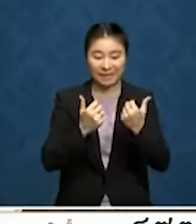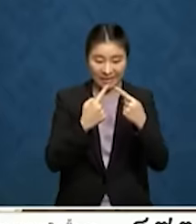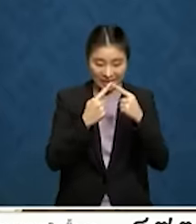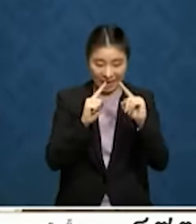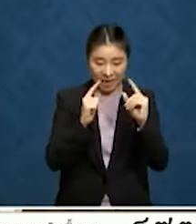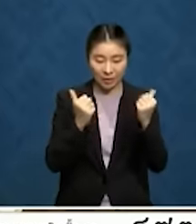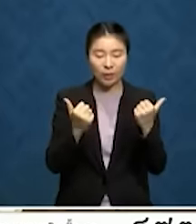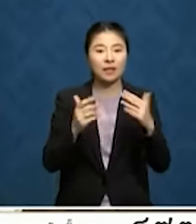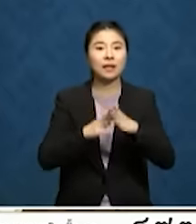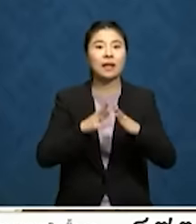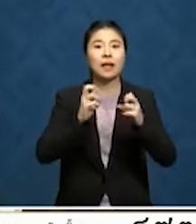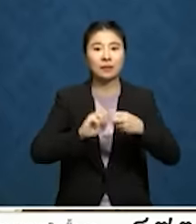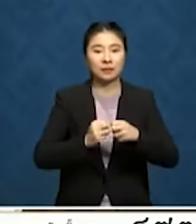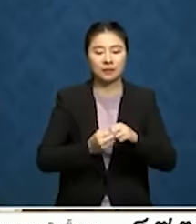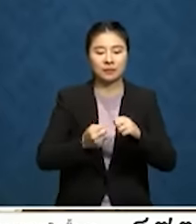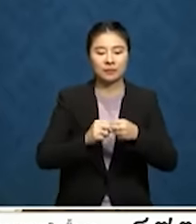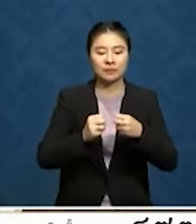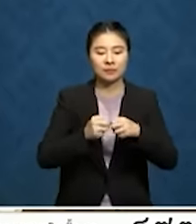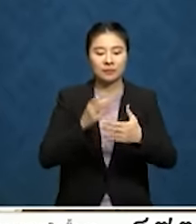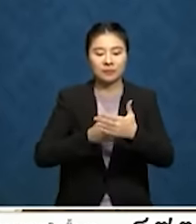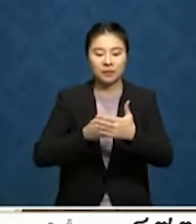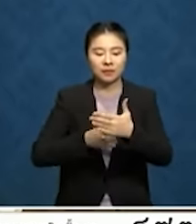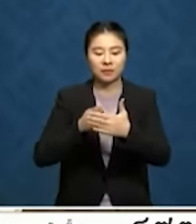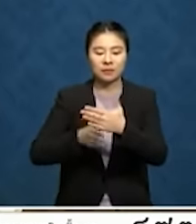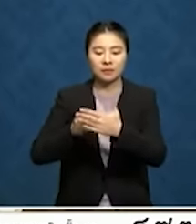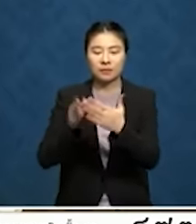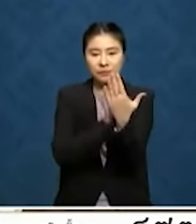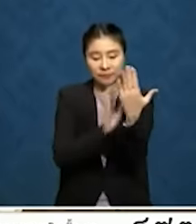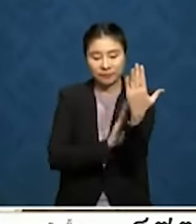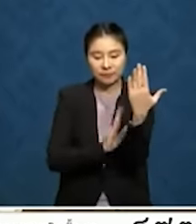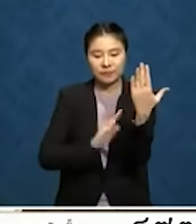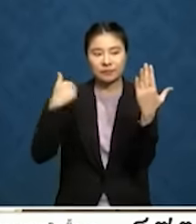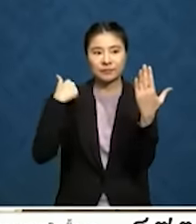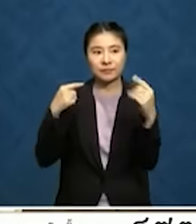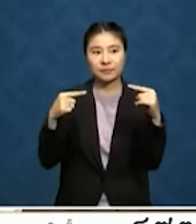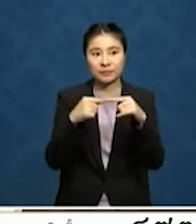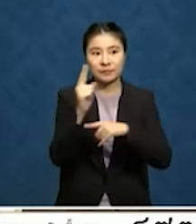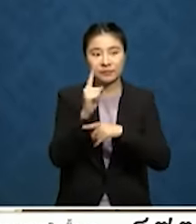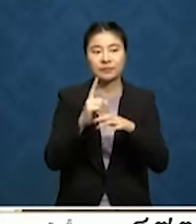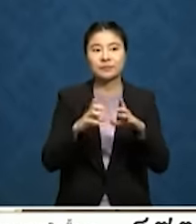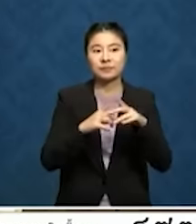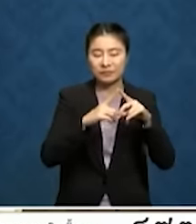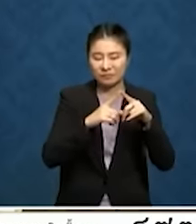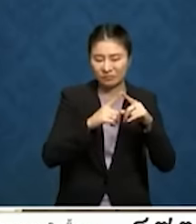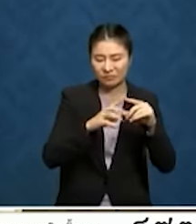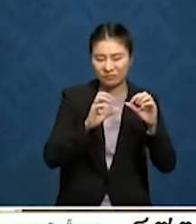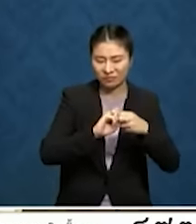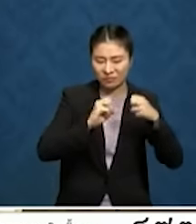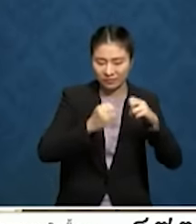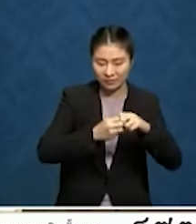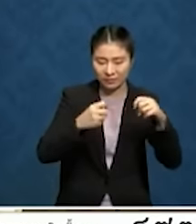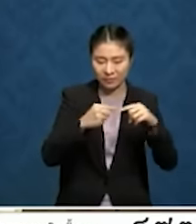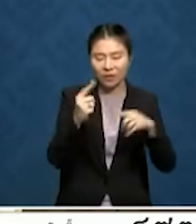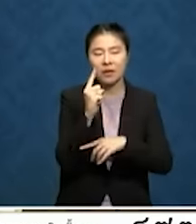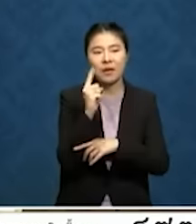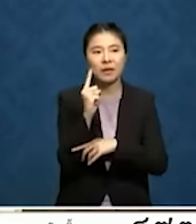นี้มีอยู่เยอะมากไม่ว่าจะเป็นเรื่องเคราะห์ซ้ำกรรมซัดกับ